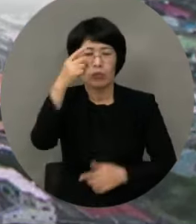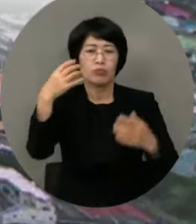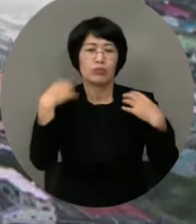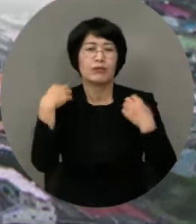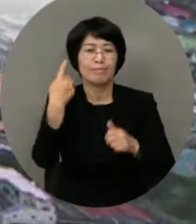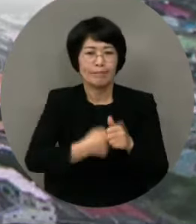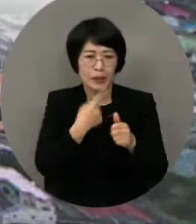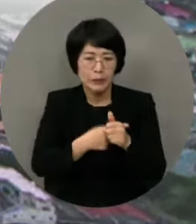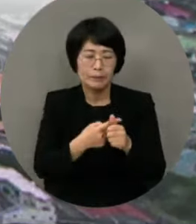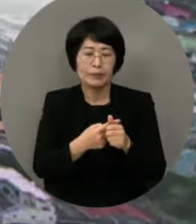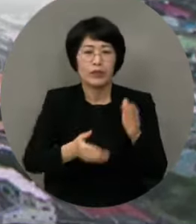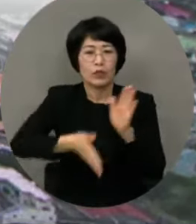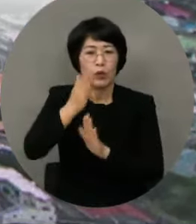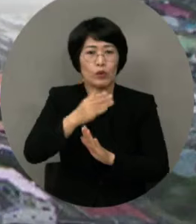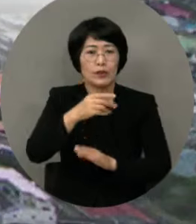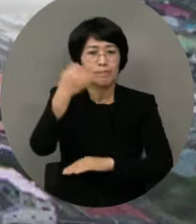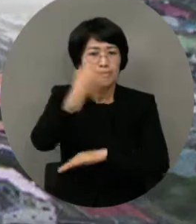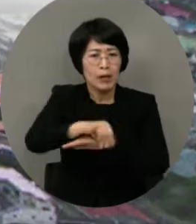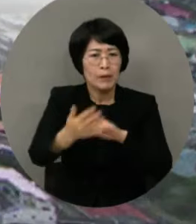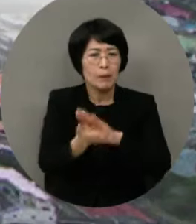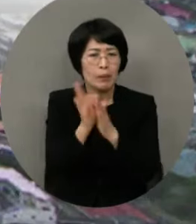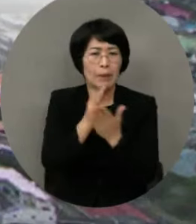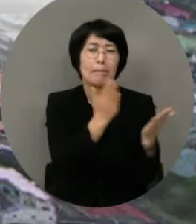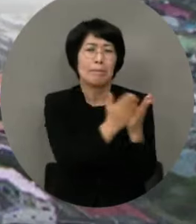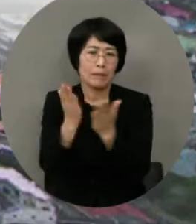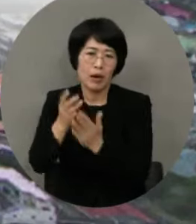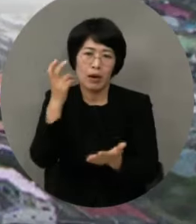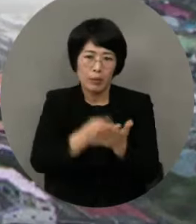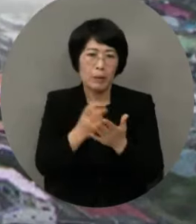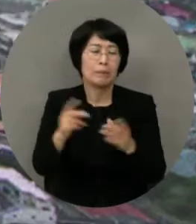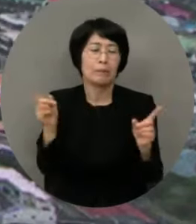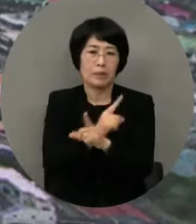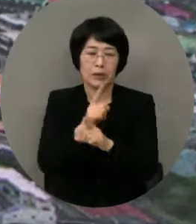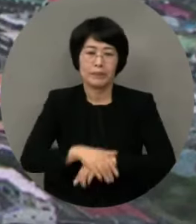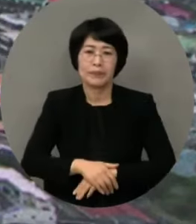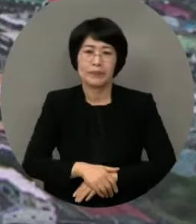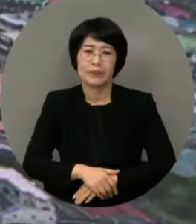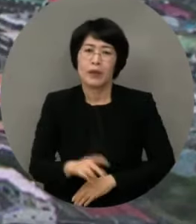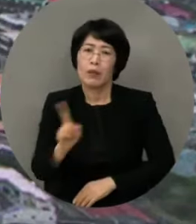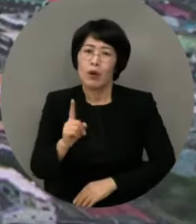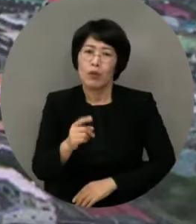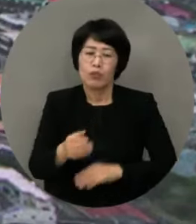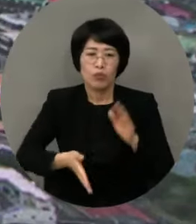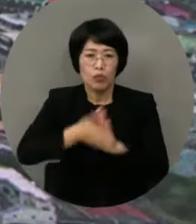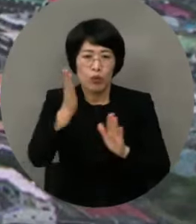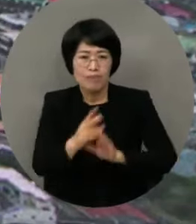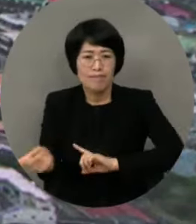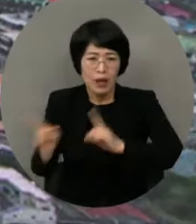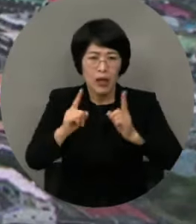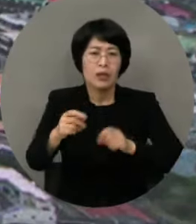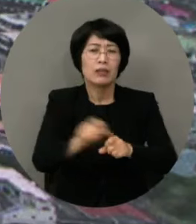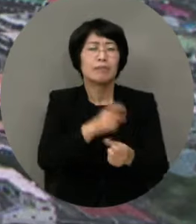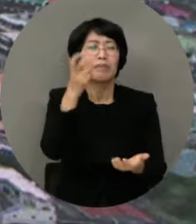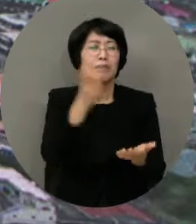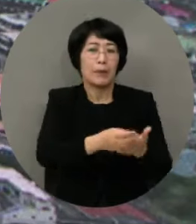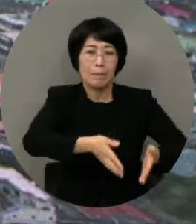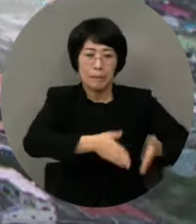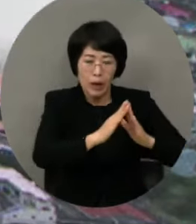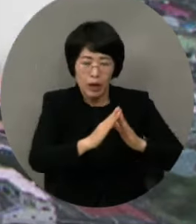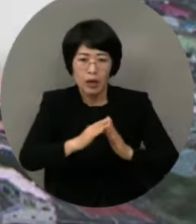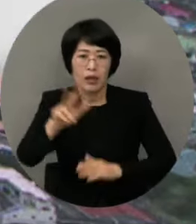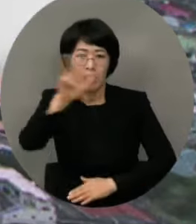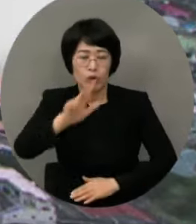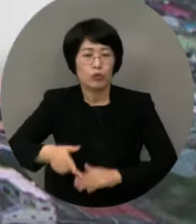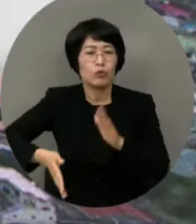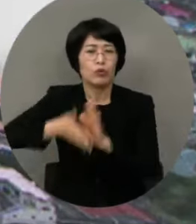패러다임에 맞춰 법과 제도적 기반을 마련했습니다. 이른바 도시재생특별법의 탄생으로 우리나라의